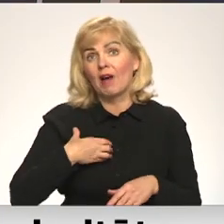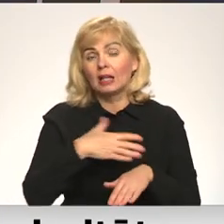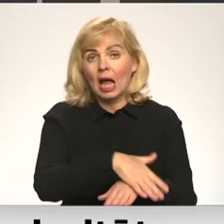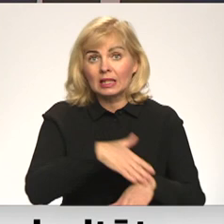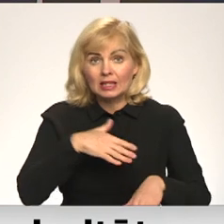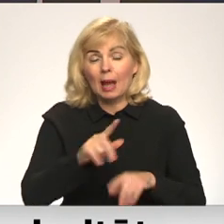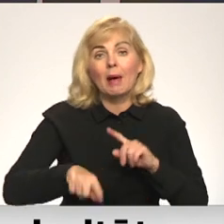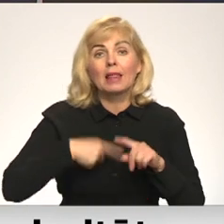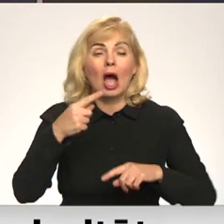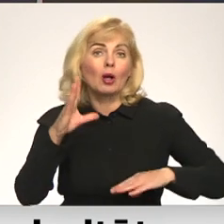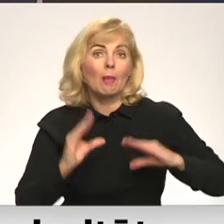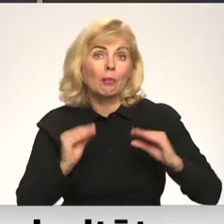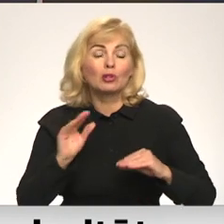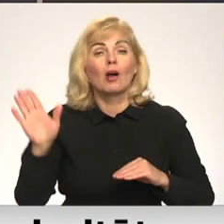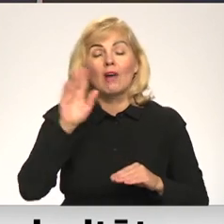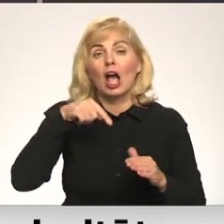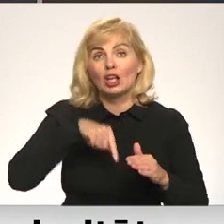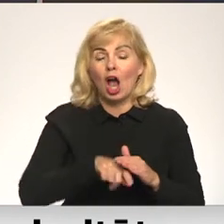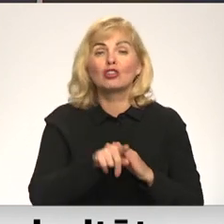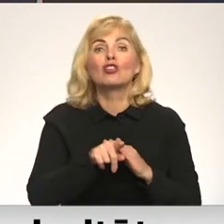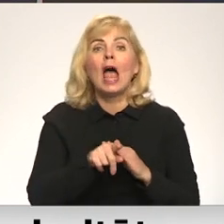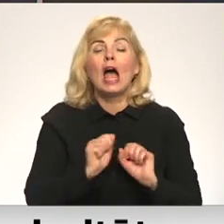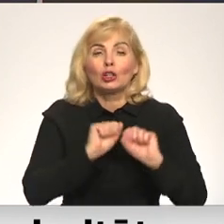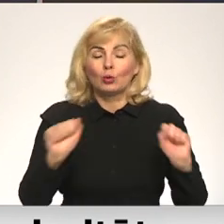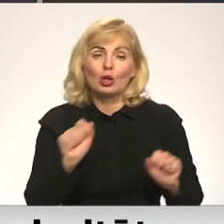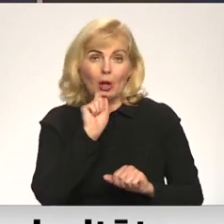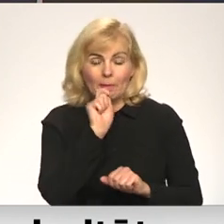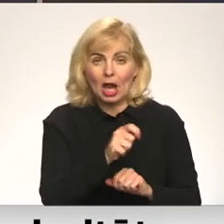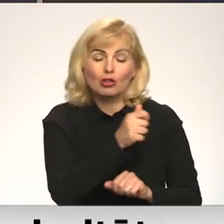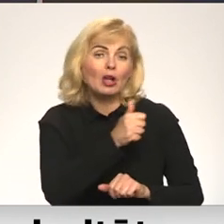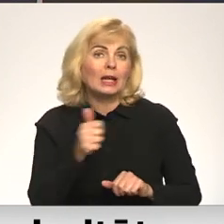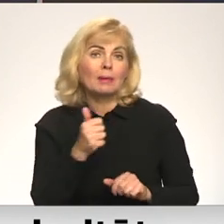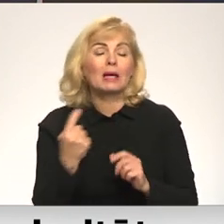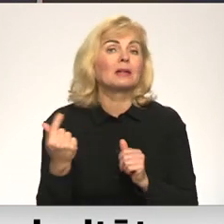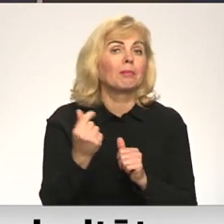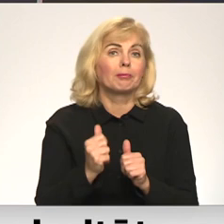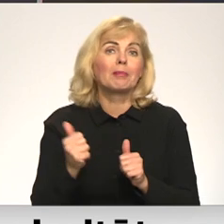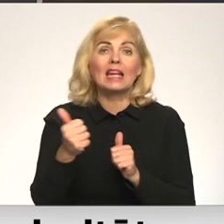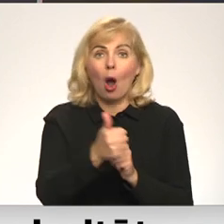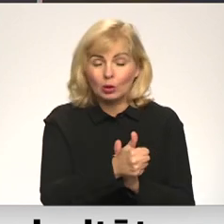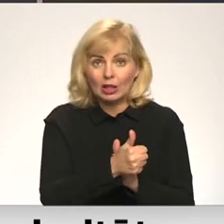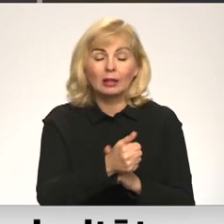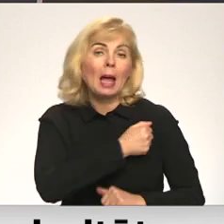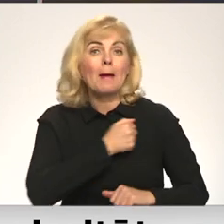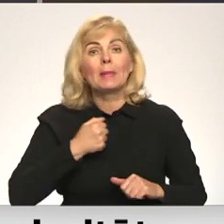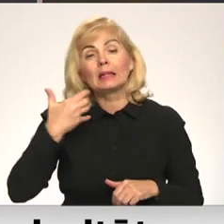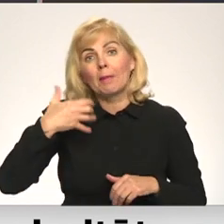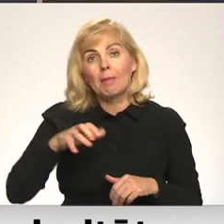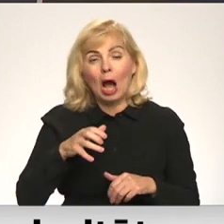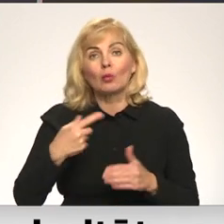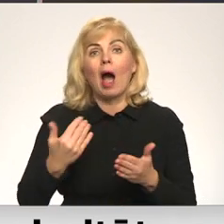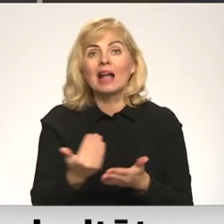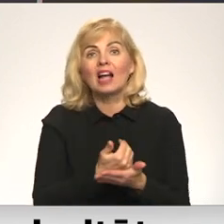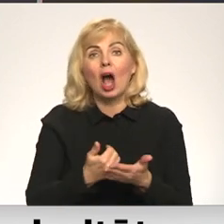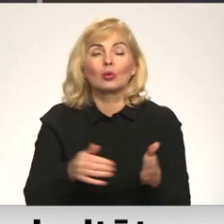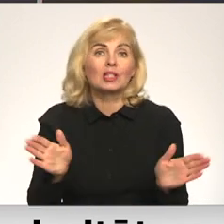Saeimai, nākamajā budžetā valsts iekšējai drošībai būtu jāpiešķir īpaša prioritāte. Tāpēc militārās padomes kārtējās